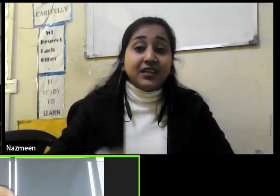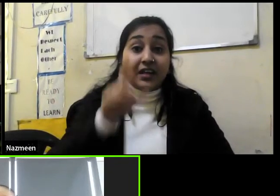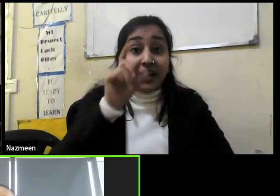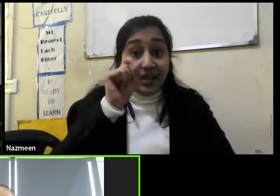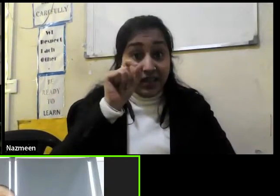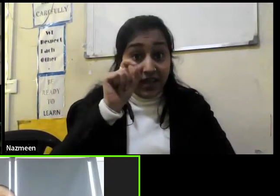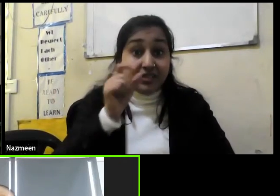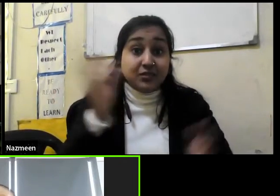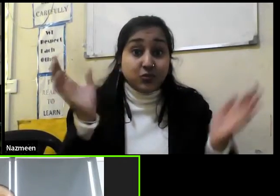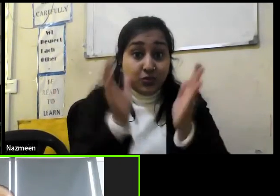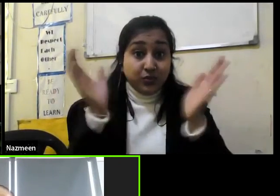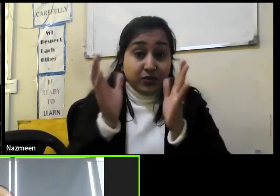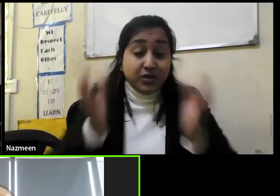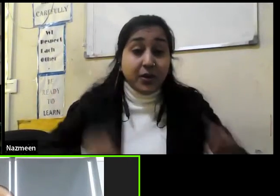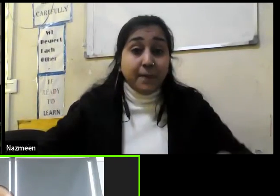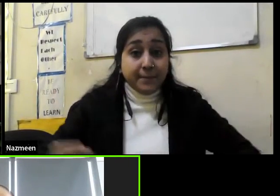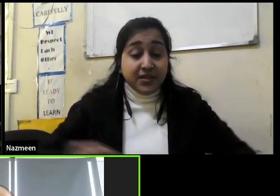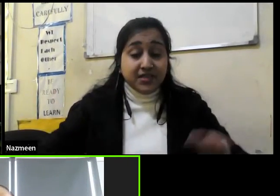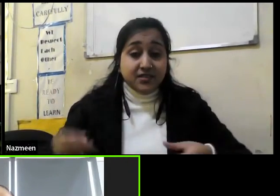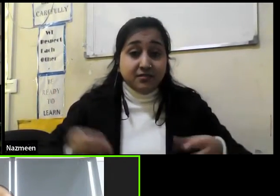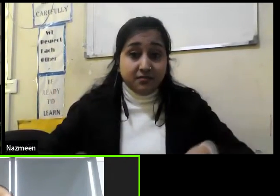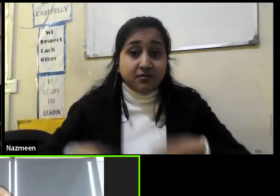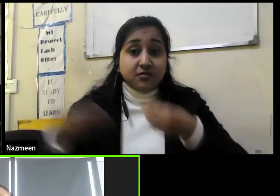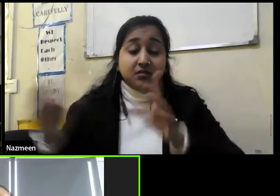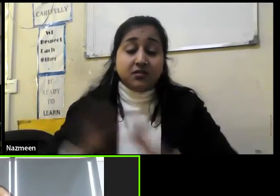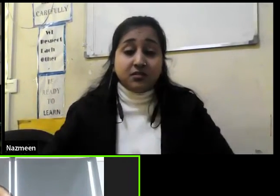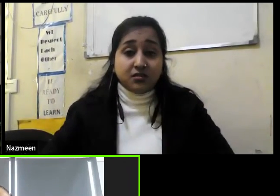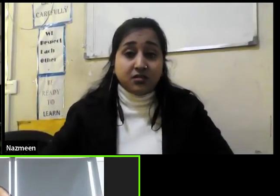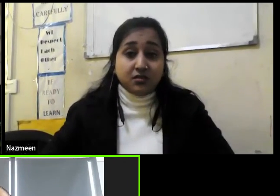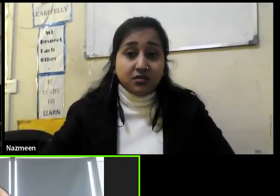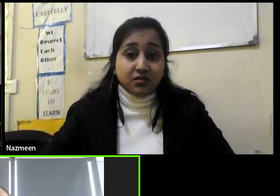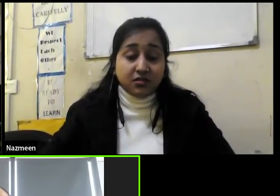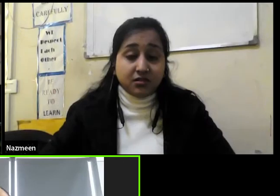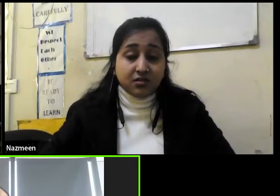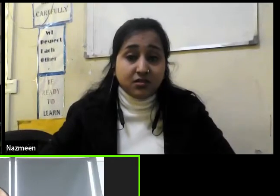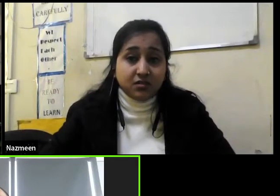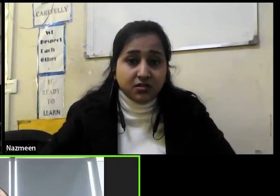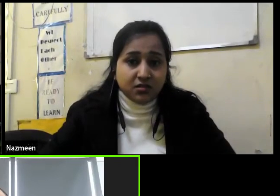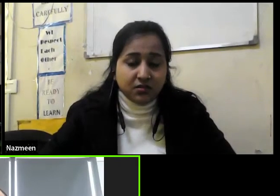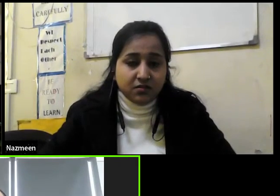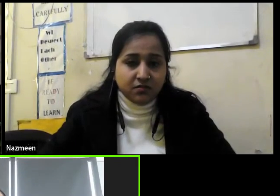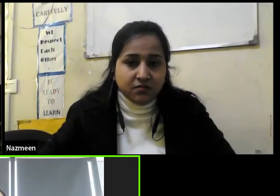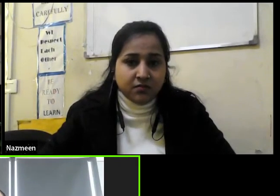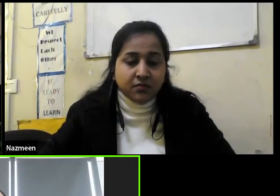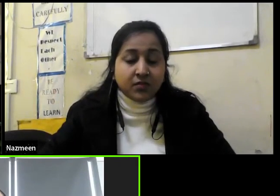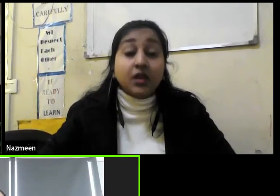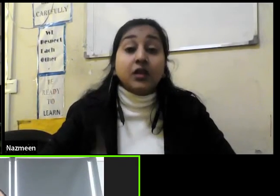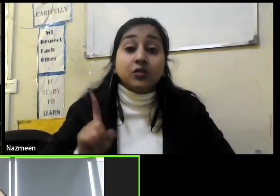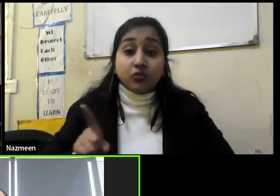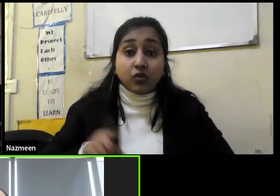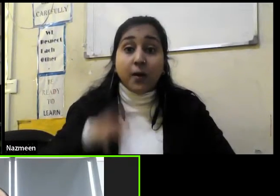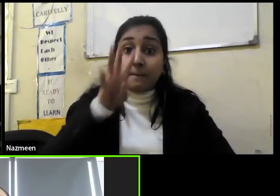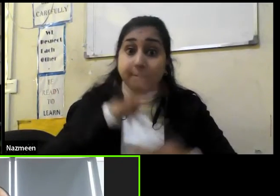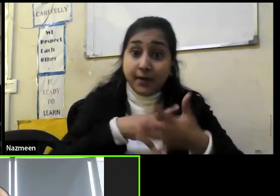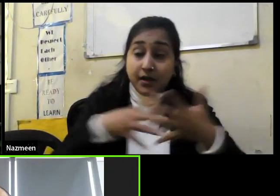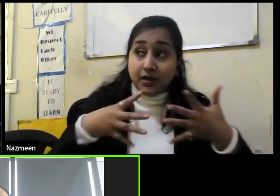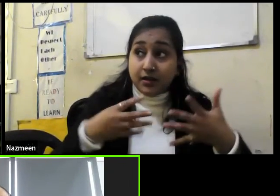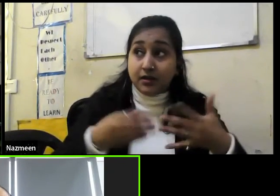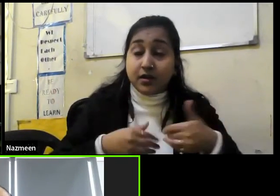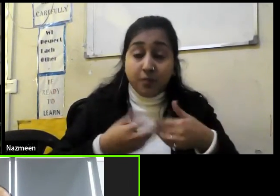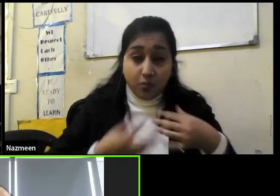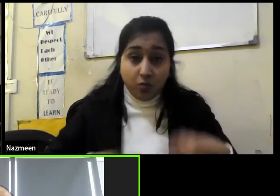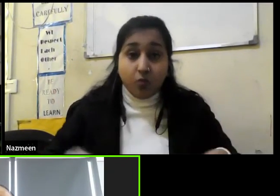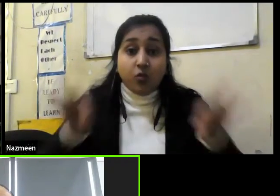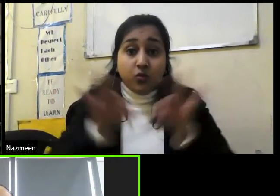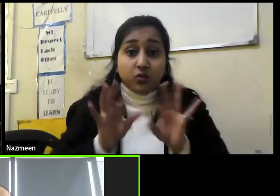एंटरप्रेन्योर्स, सो एक्सक्लूसिविटी कभी देते नहीं है. सो पेटेंट करना जरूरी है, लेकिन पेटेंट करने के